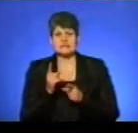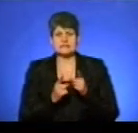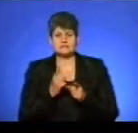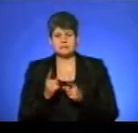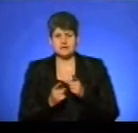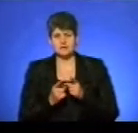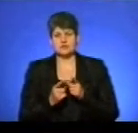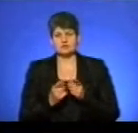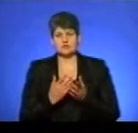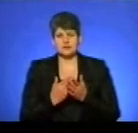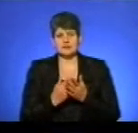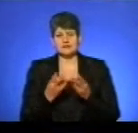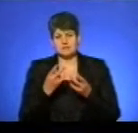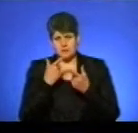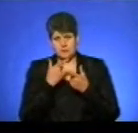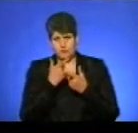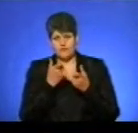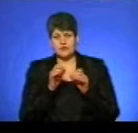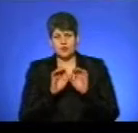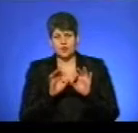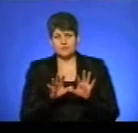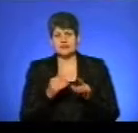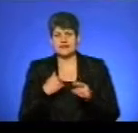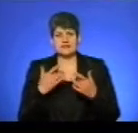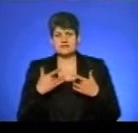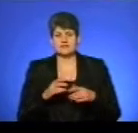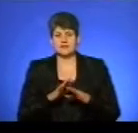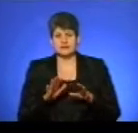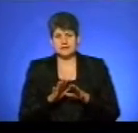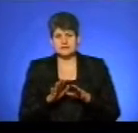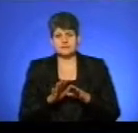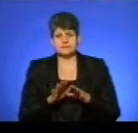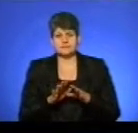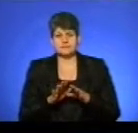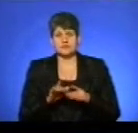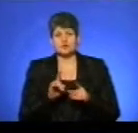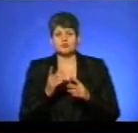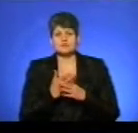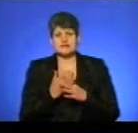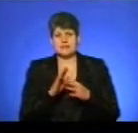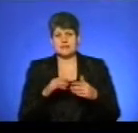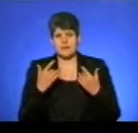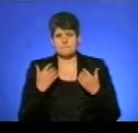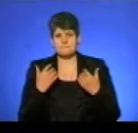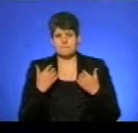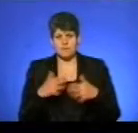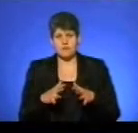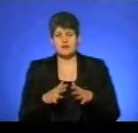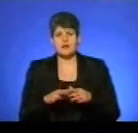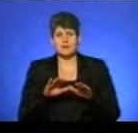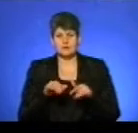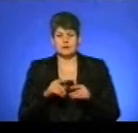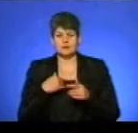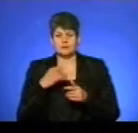має повідомити. І через що я не змінилася, тому що щоб субсидія не пропала, а потім я в майбутньому